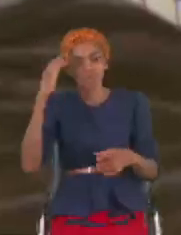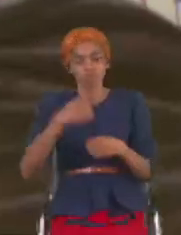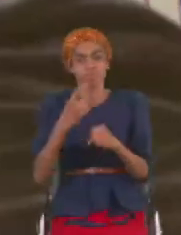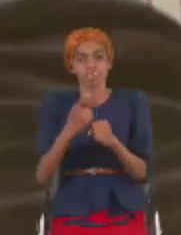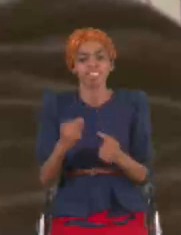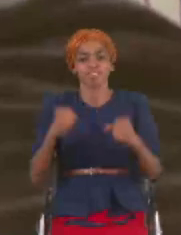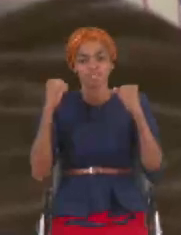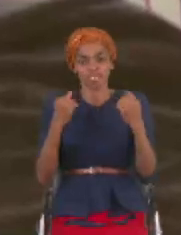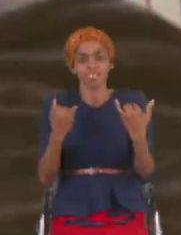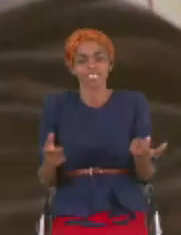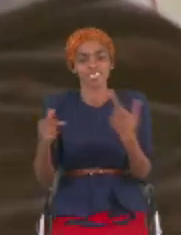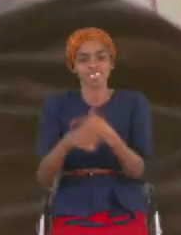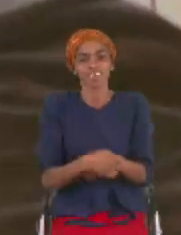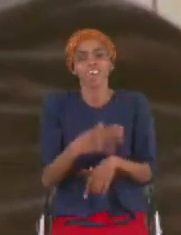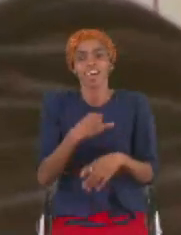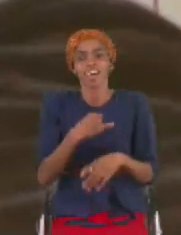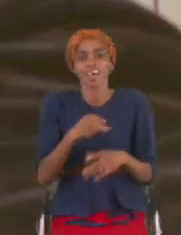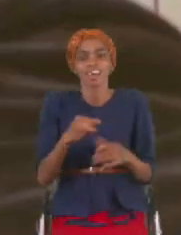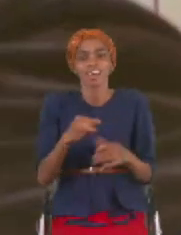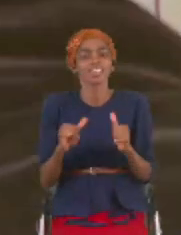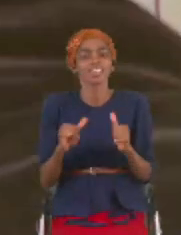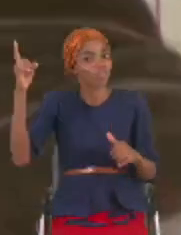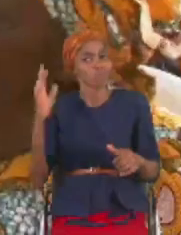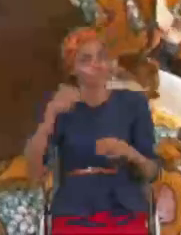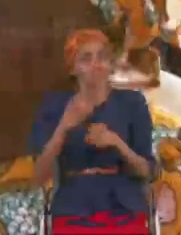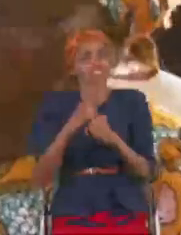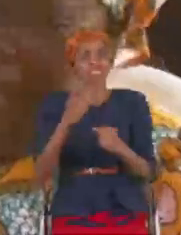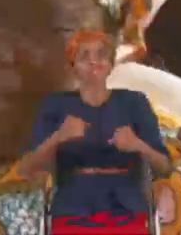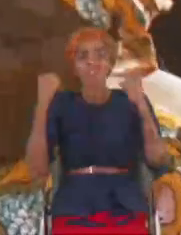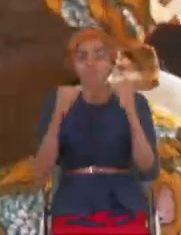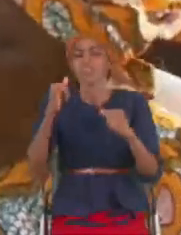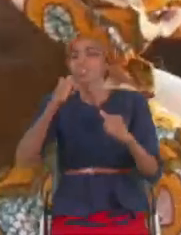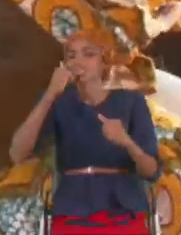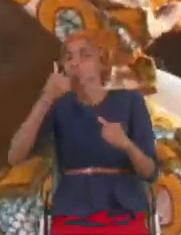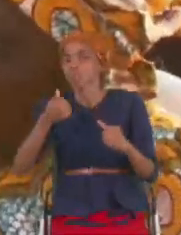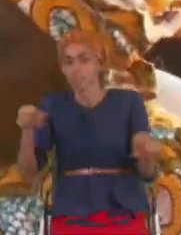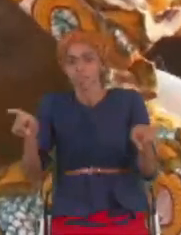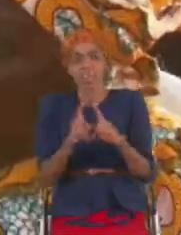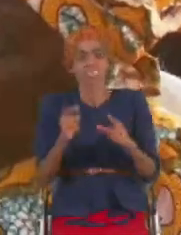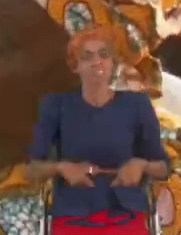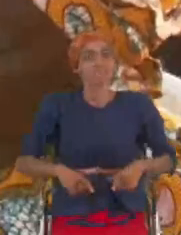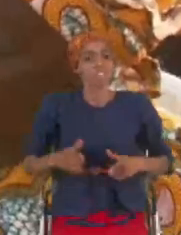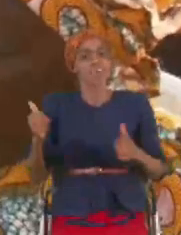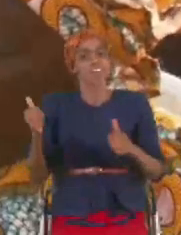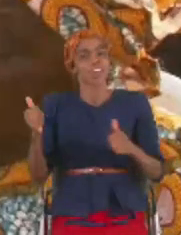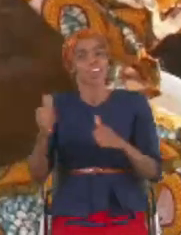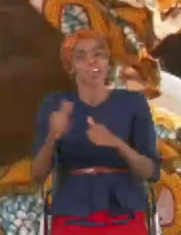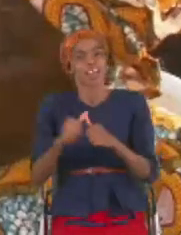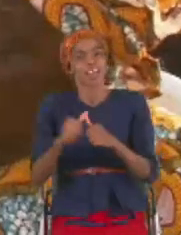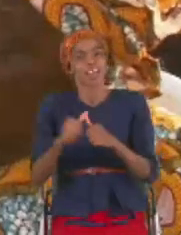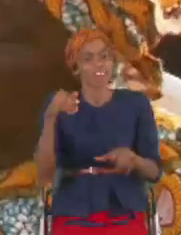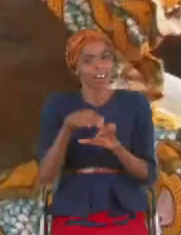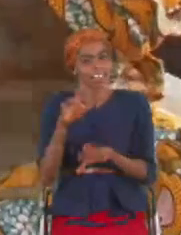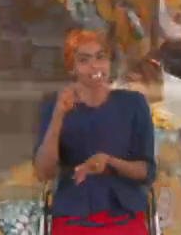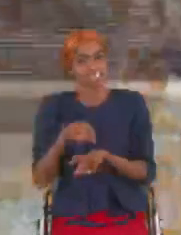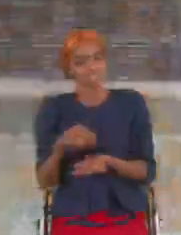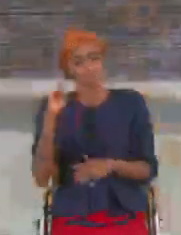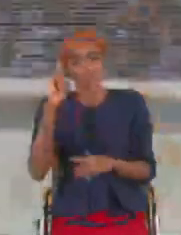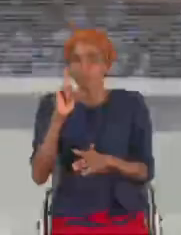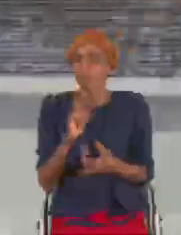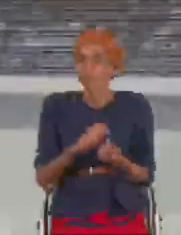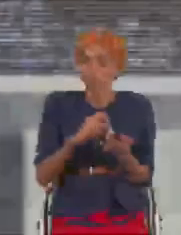aujourd'hui et ce même dieu te rendras fort demain et comme tu vis chaque jour par moments un